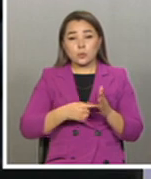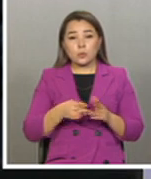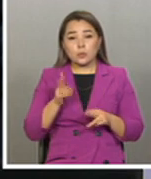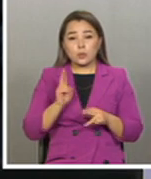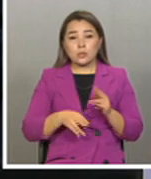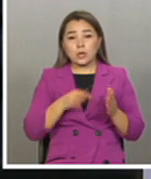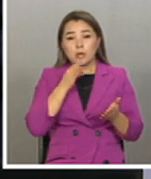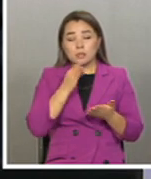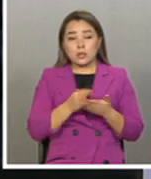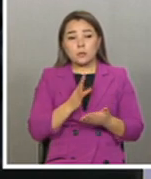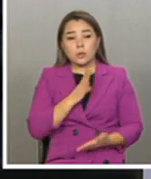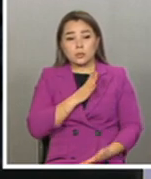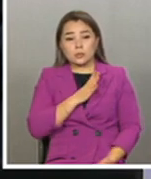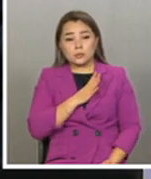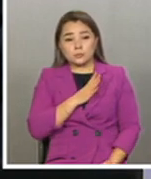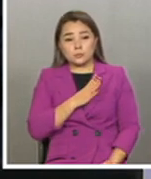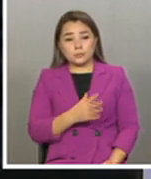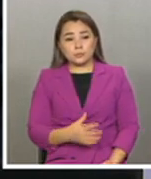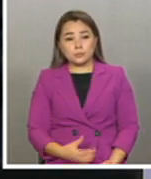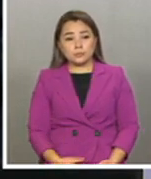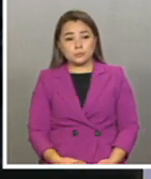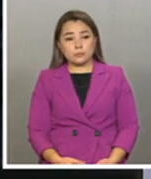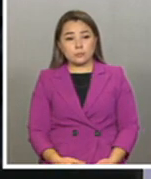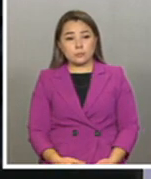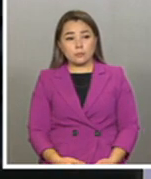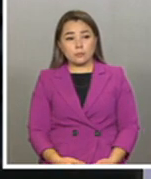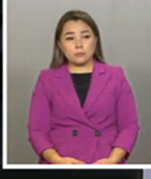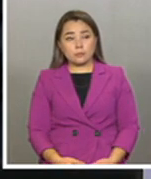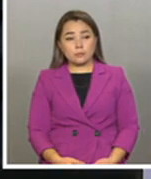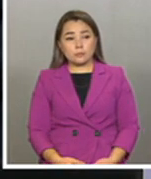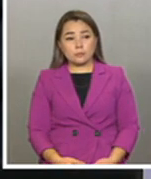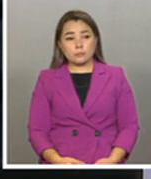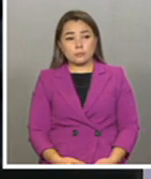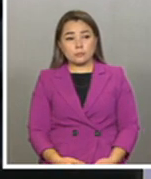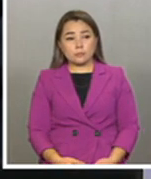ретінде берілген еді.